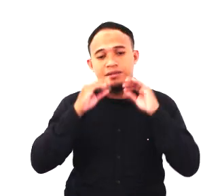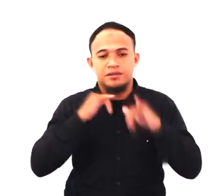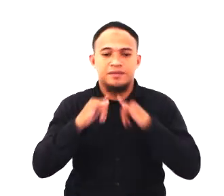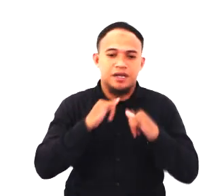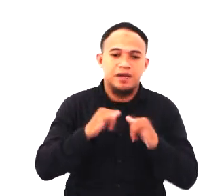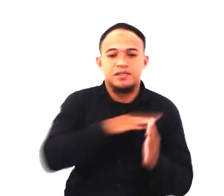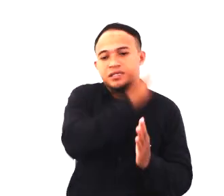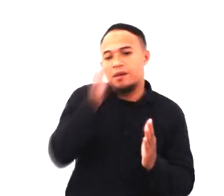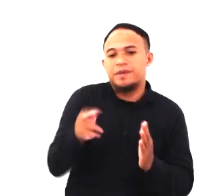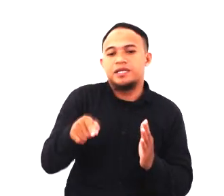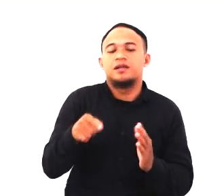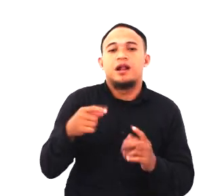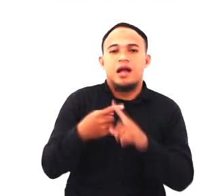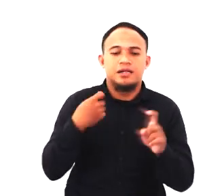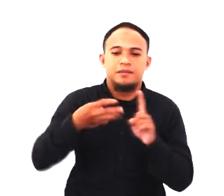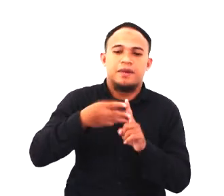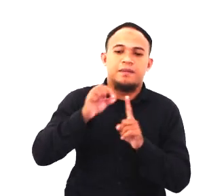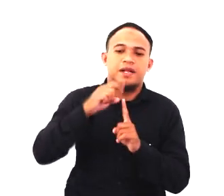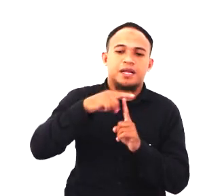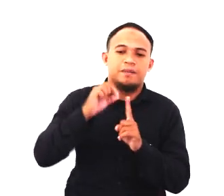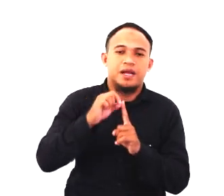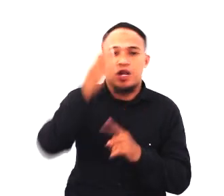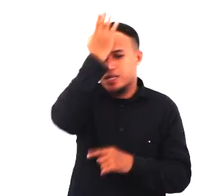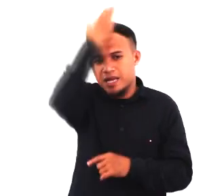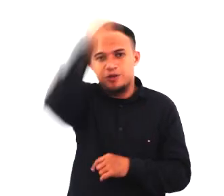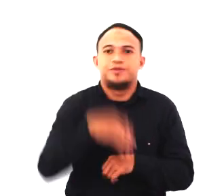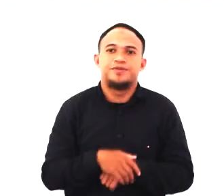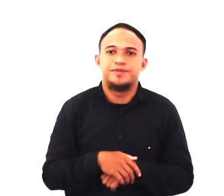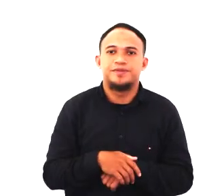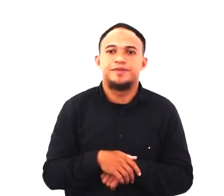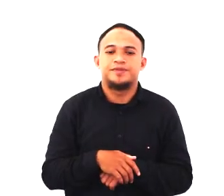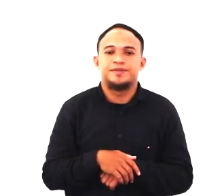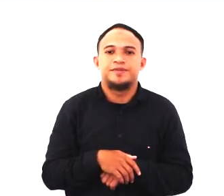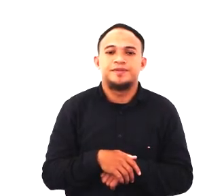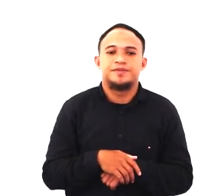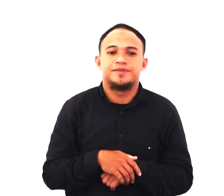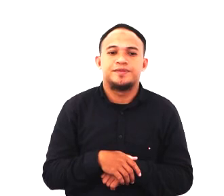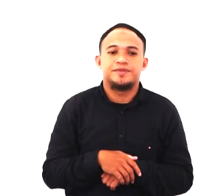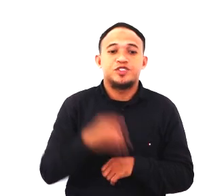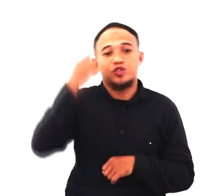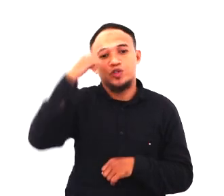kita kembangkan pertanian ini, karena kalau kita